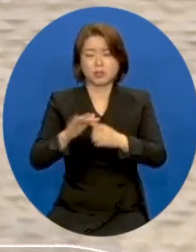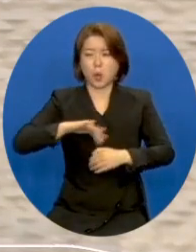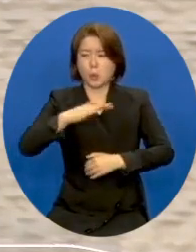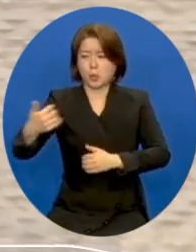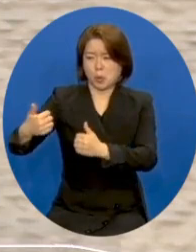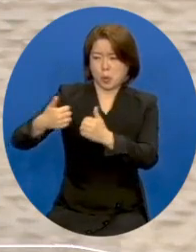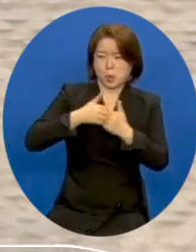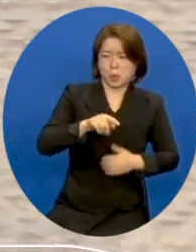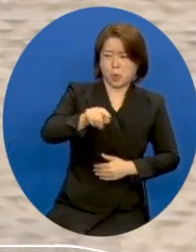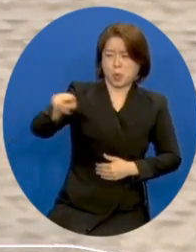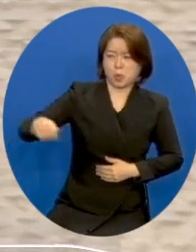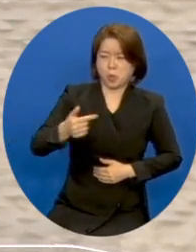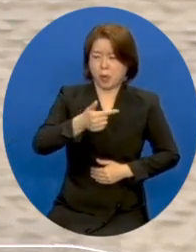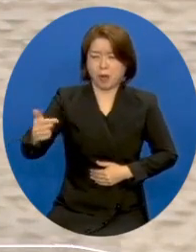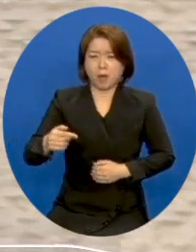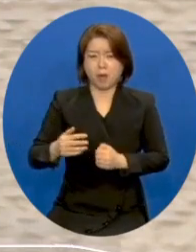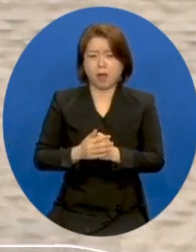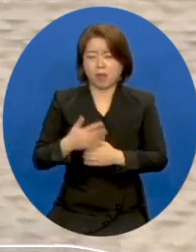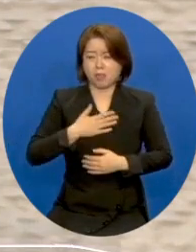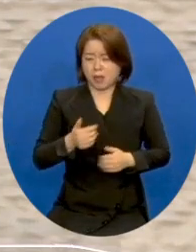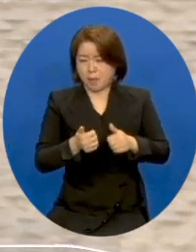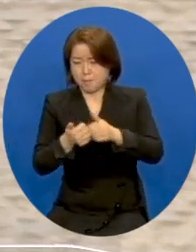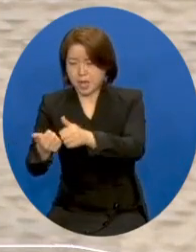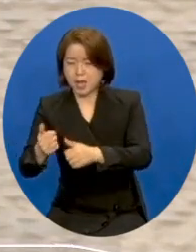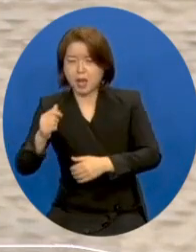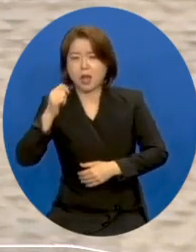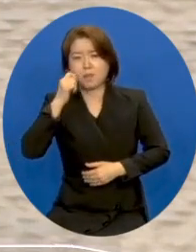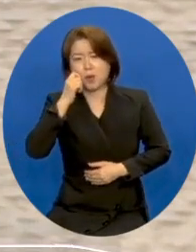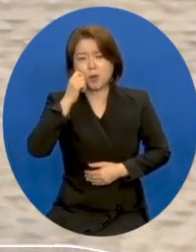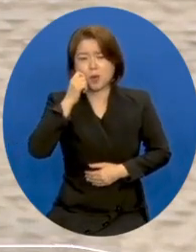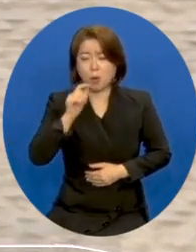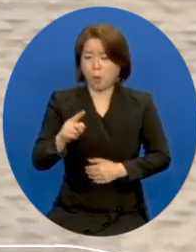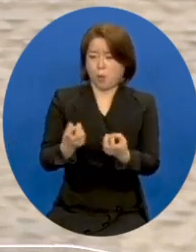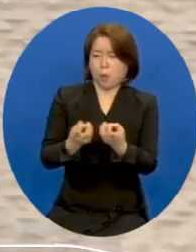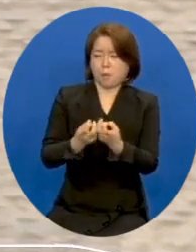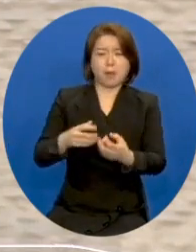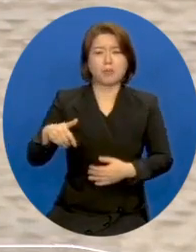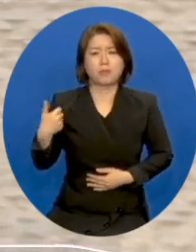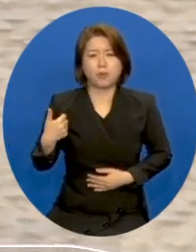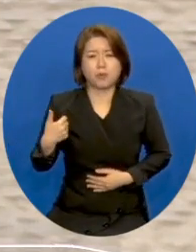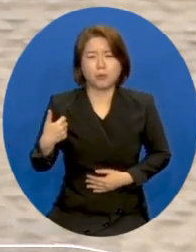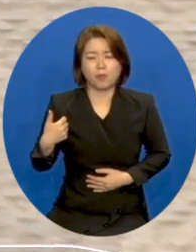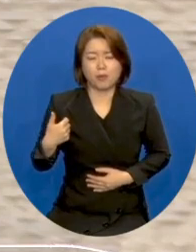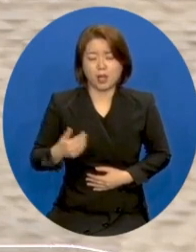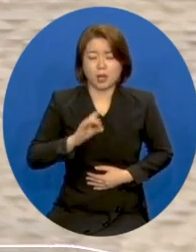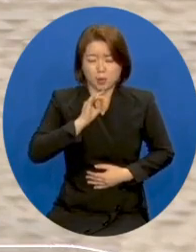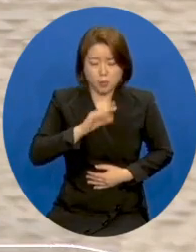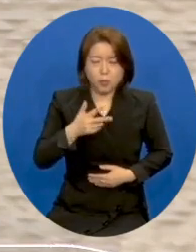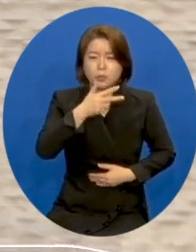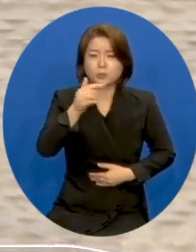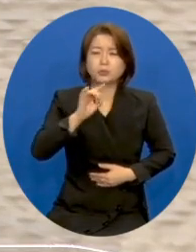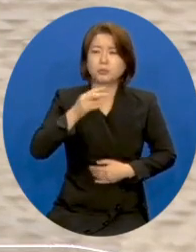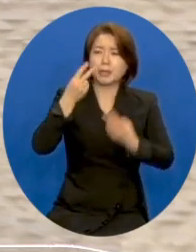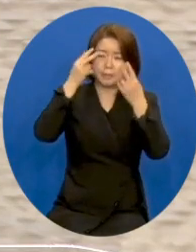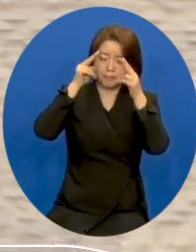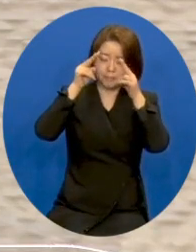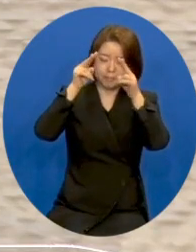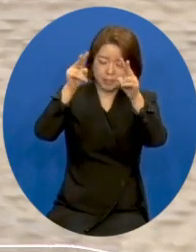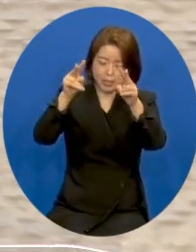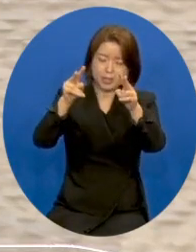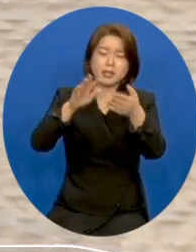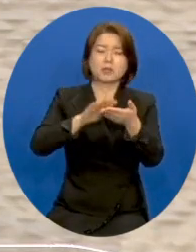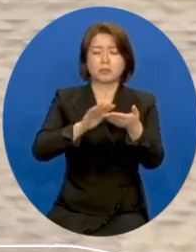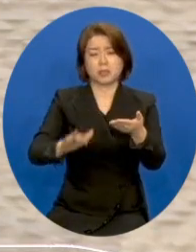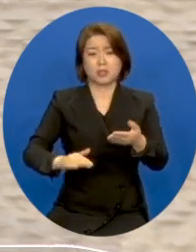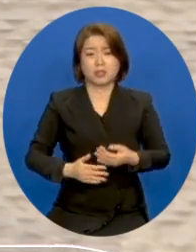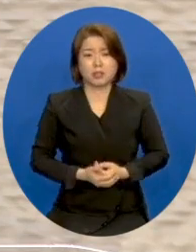큰 무리를 우리가 대적할 능력이 없고 어떻게 할 줄도 알지 못하옵고 오직 주만 바라보나이다.